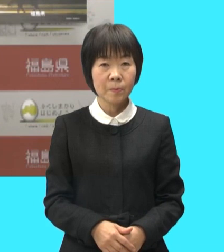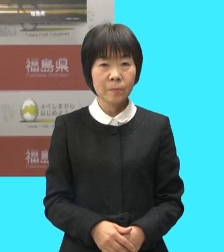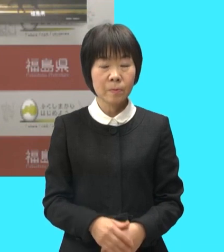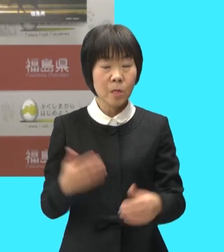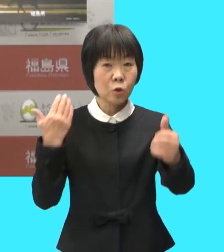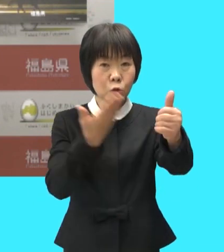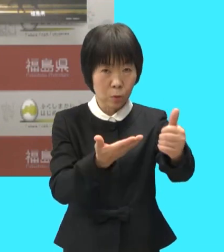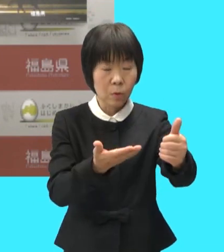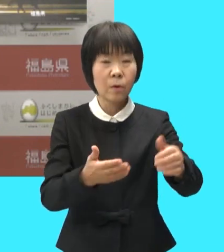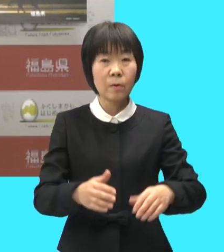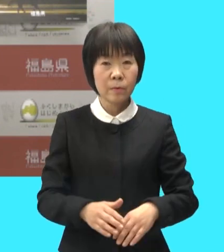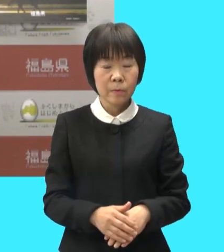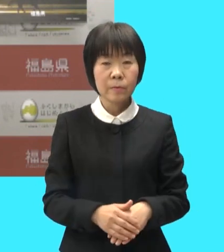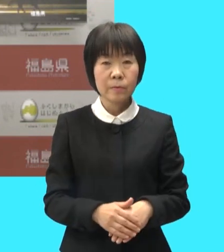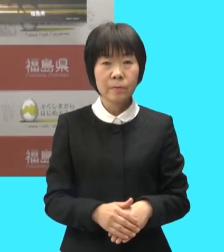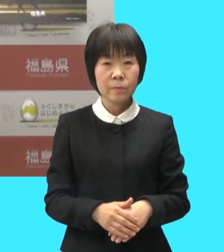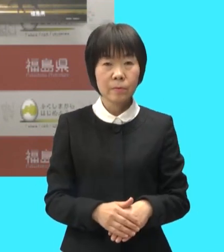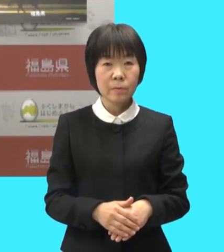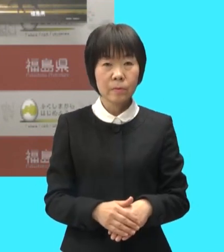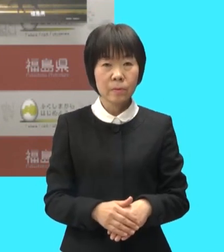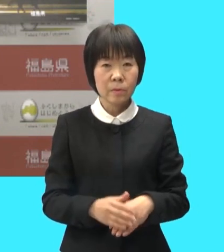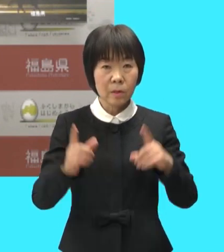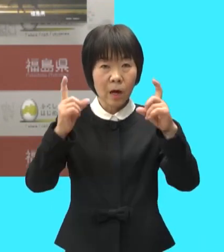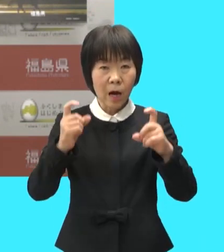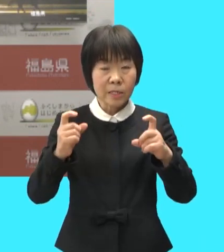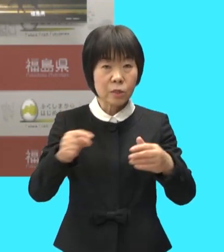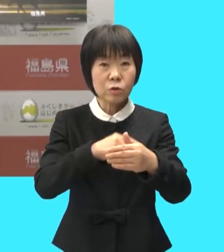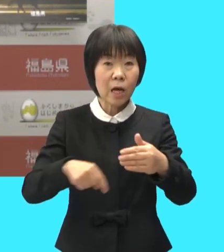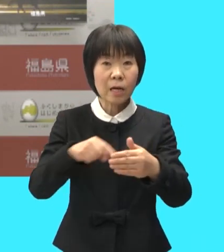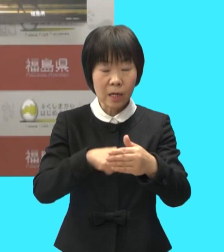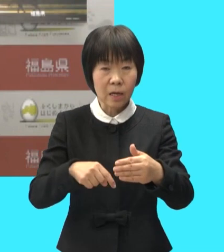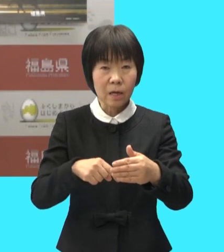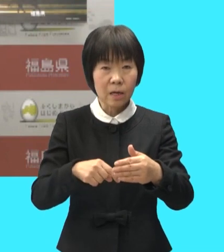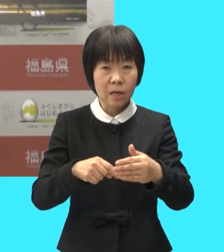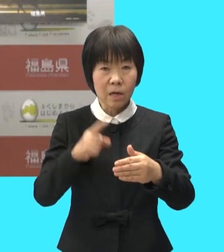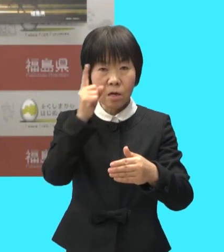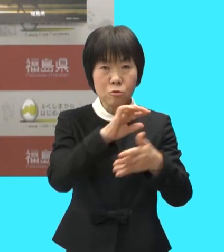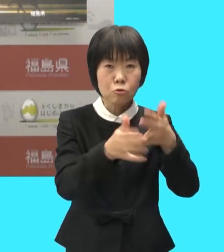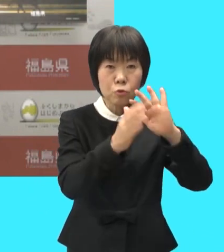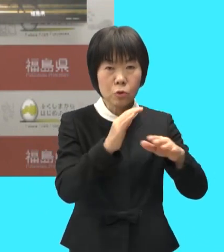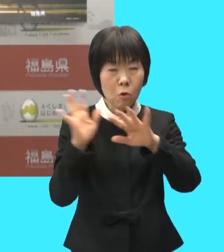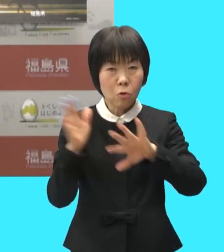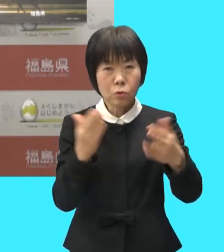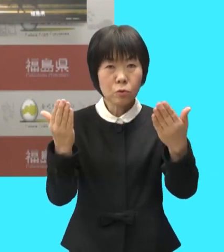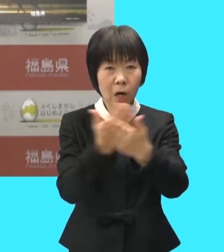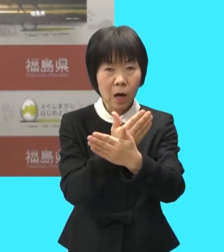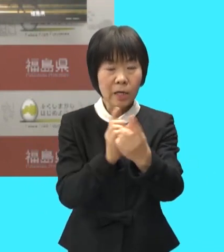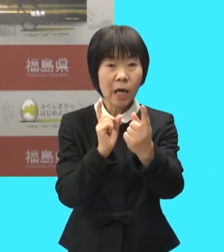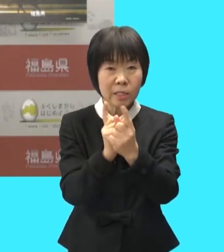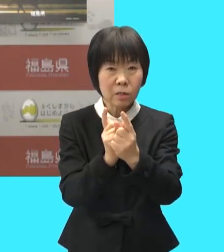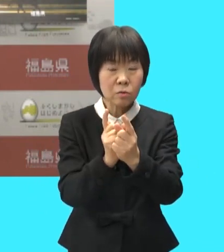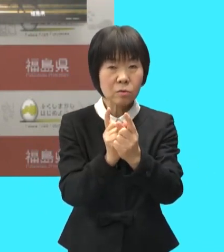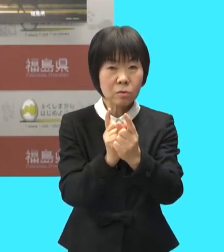次者の本年もよろしくお願いします。 はい、よろしくお願いします。 先ほどの冒頭のご説明の中で風評風化対策の下りでですね、新たな観